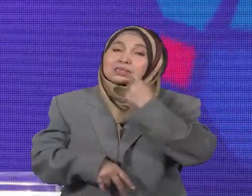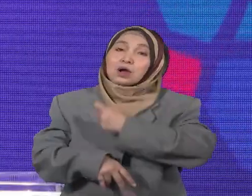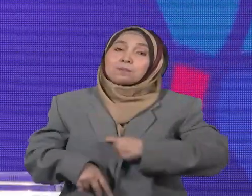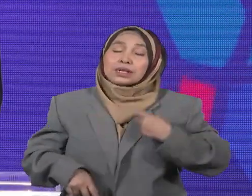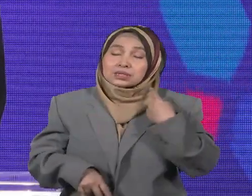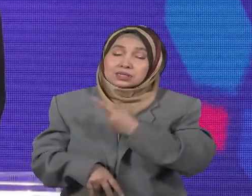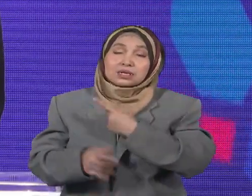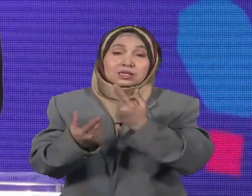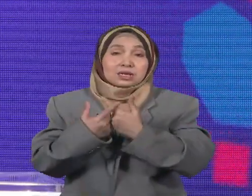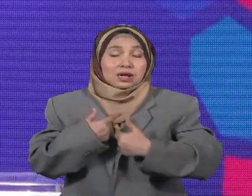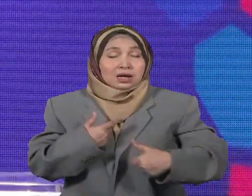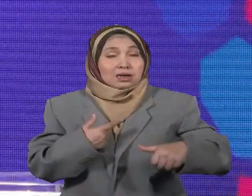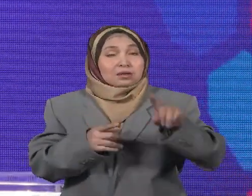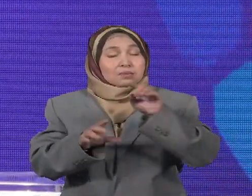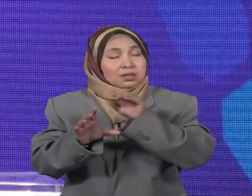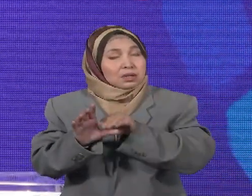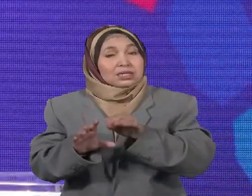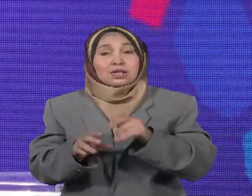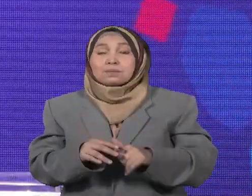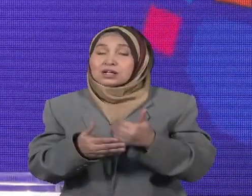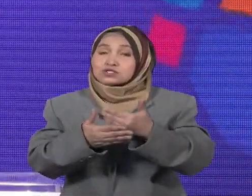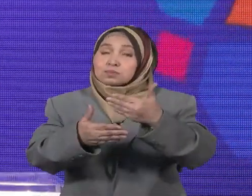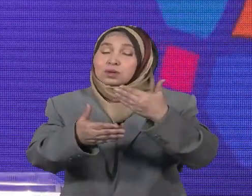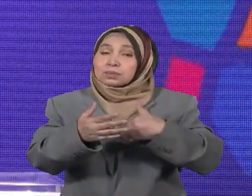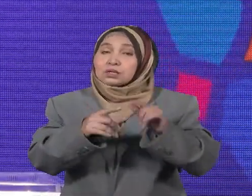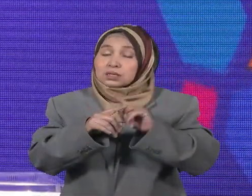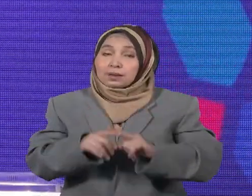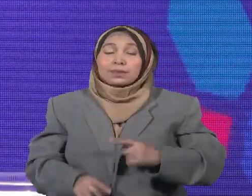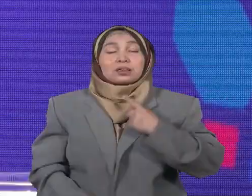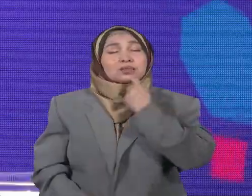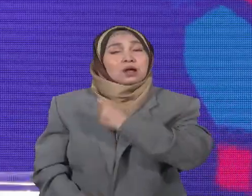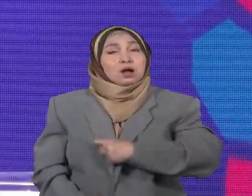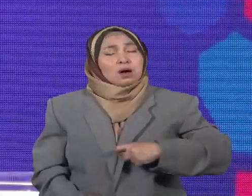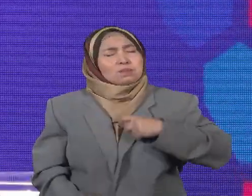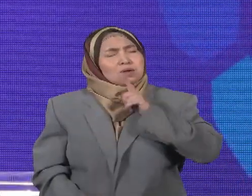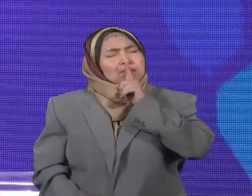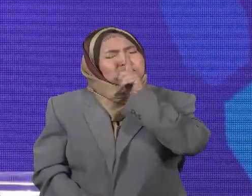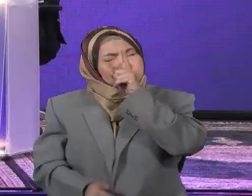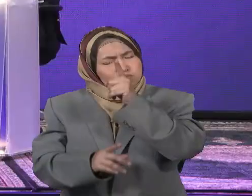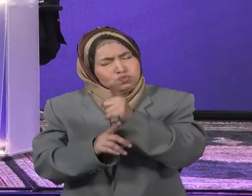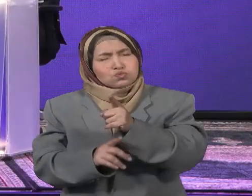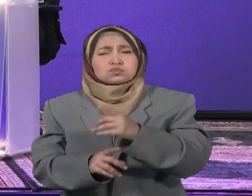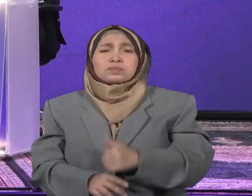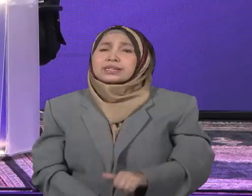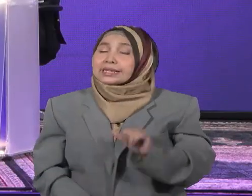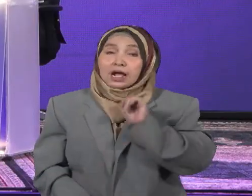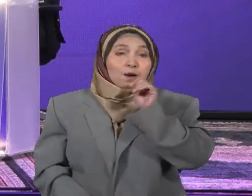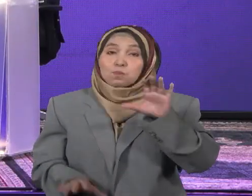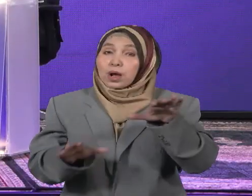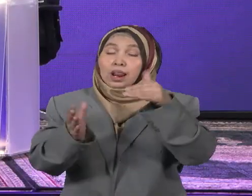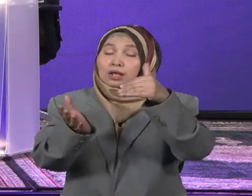kita. Daripada bang kali pernah terlibat sebelum ini. Betul. Tapi nasuha takkan kembali. Takkan kembali. Moga-moga Allah